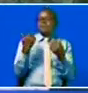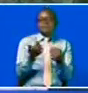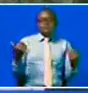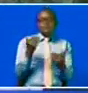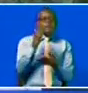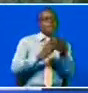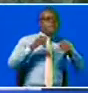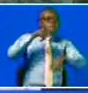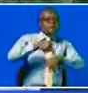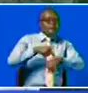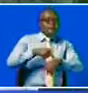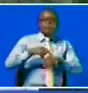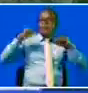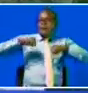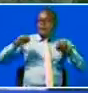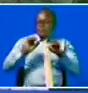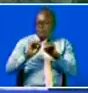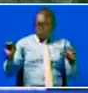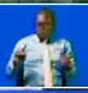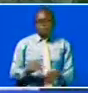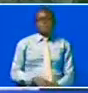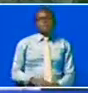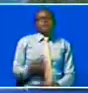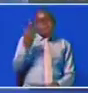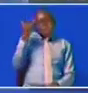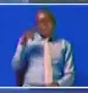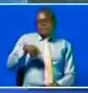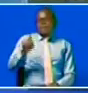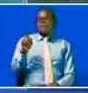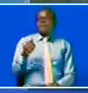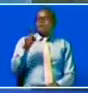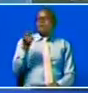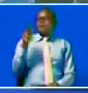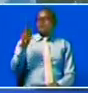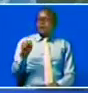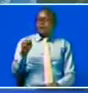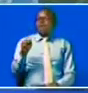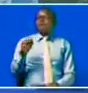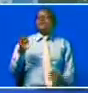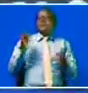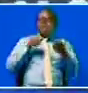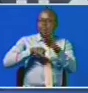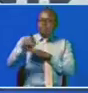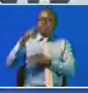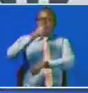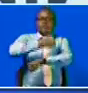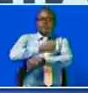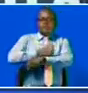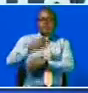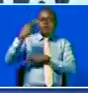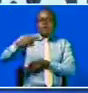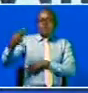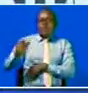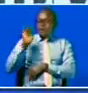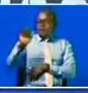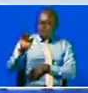pengine hawakukubaliana naye ndio waka. KTN News ilifika katika shule hii ya wasichana ya Huruma kutaka majibu